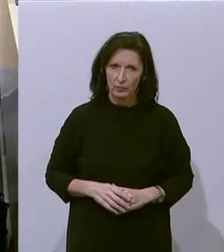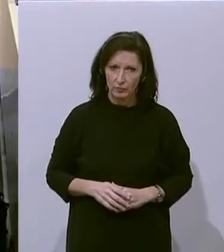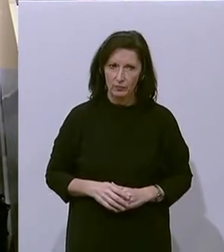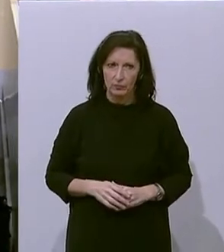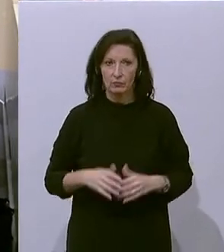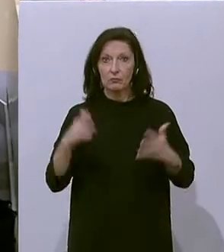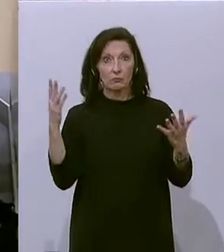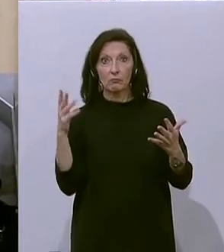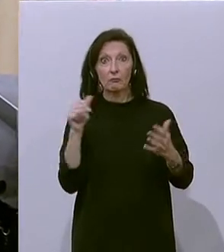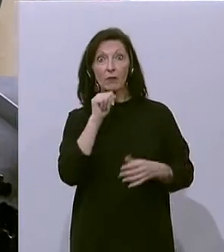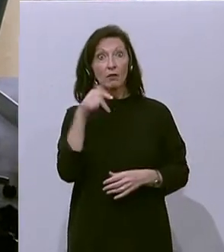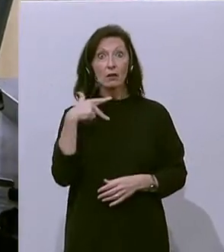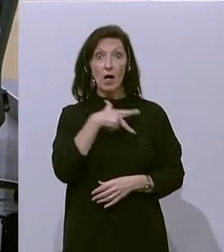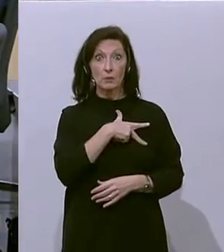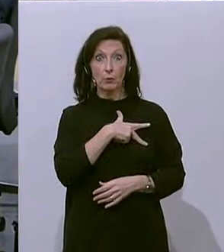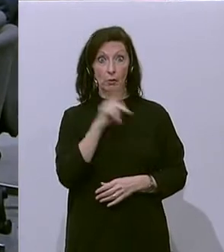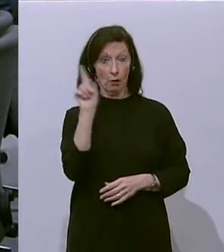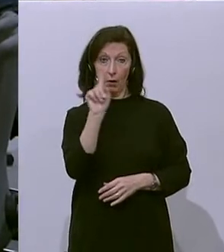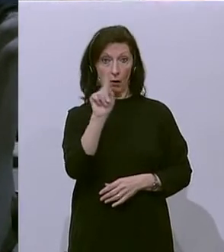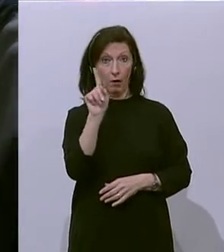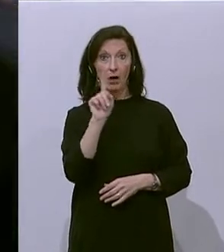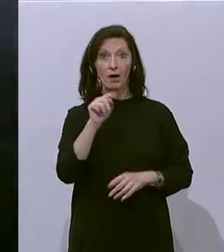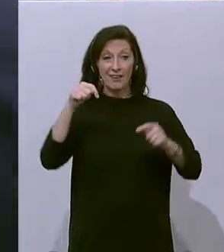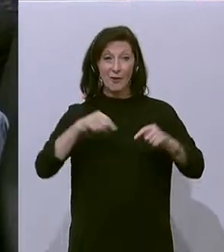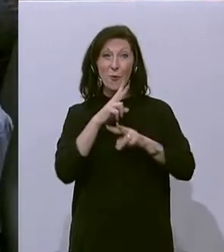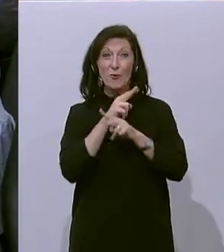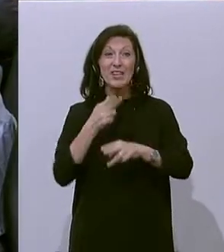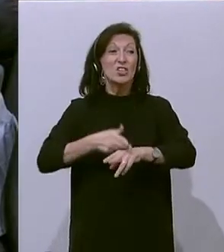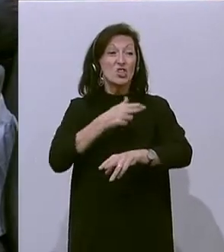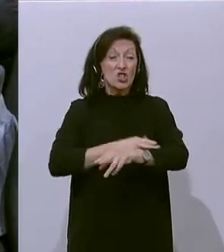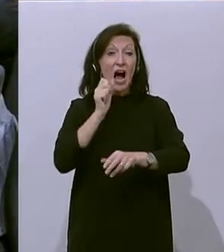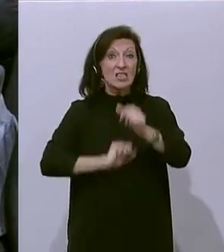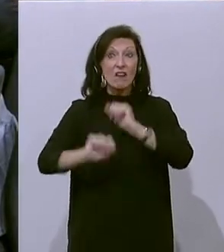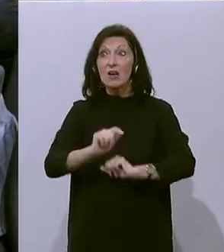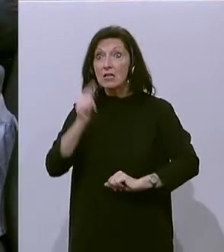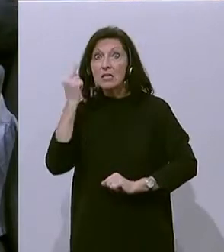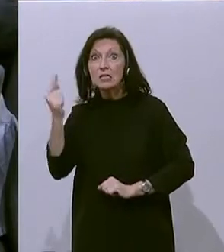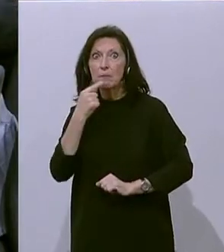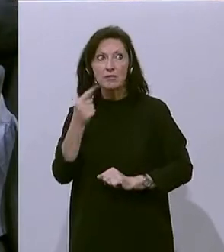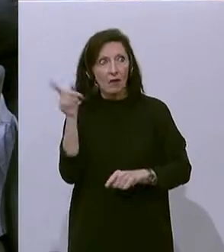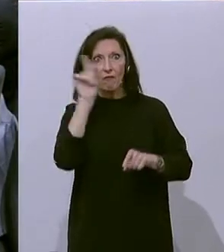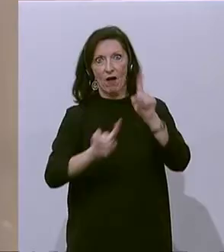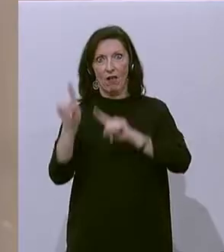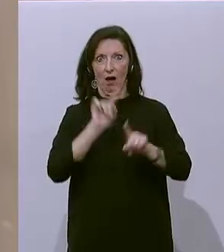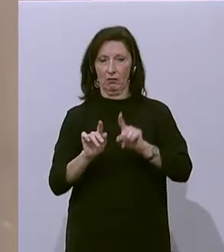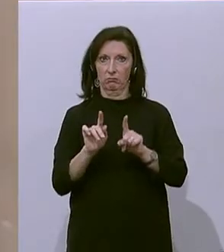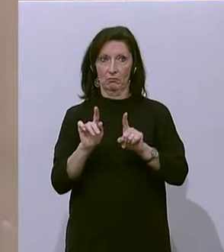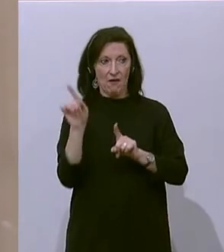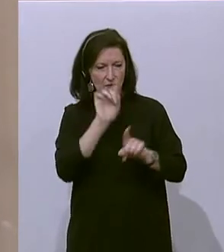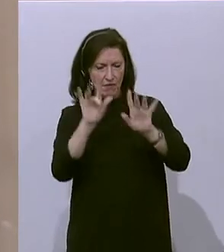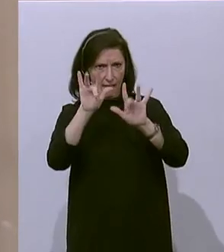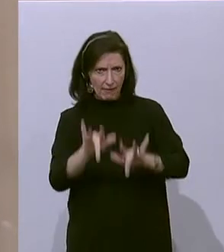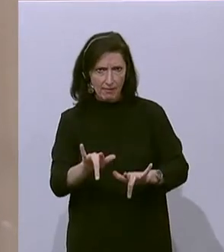Und es ist nicht die SPÖ, es ist die Staatsanwaltschaft dieses Landes, die von einem Verdacht spricht, dass zwischen Verantwortlichen